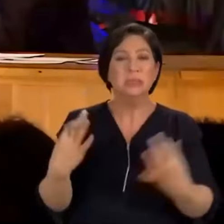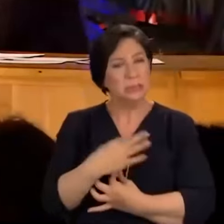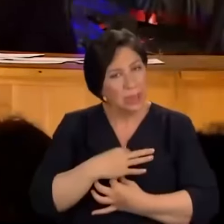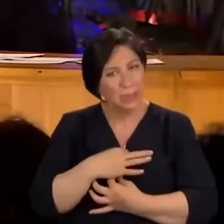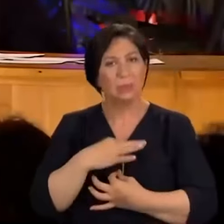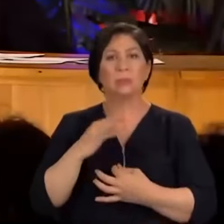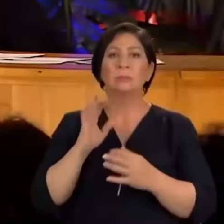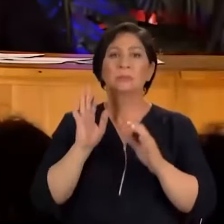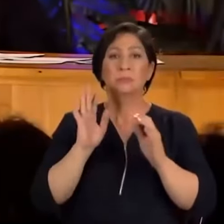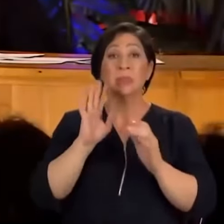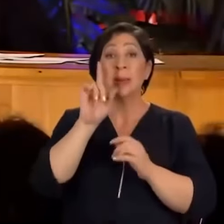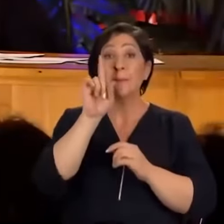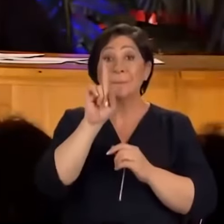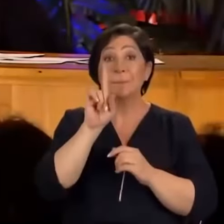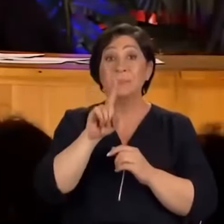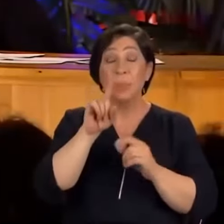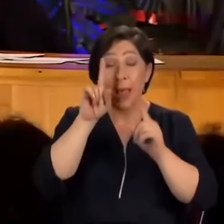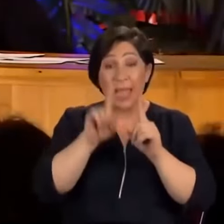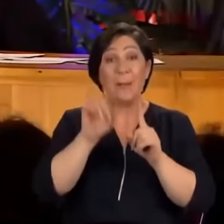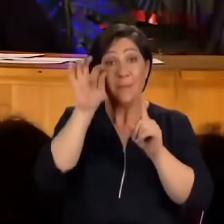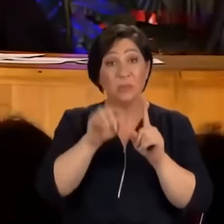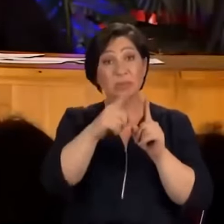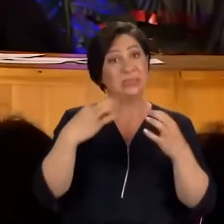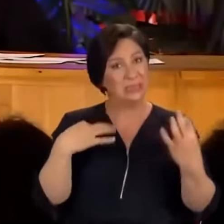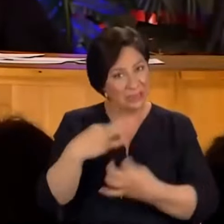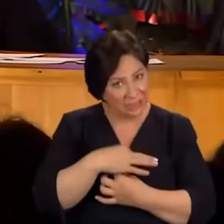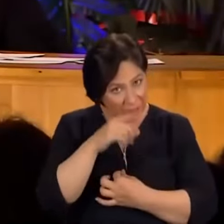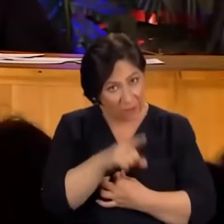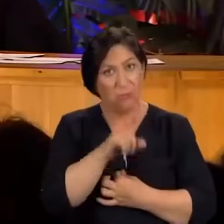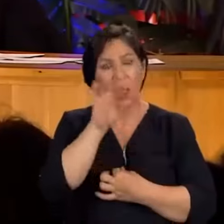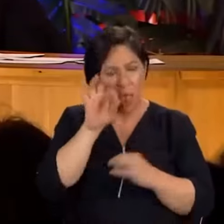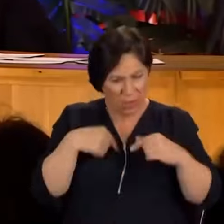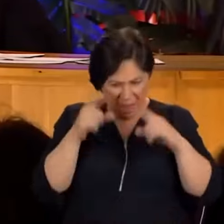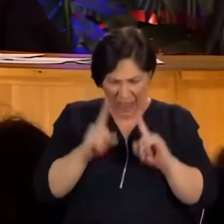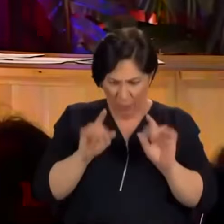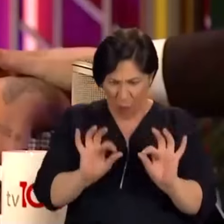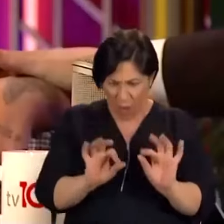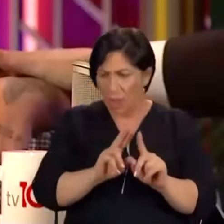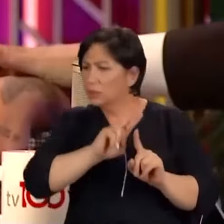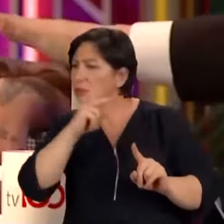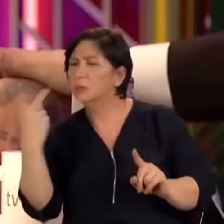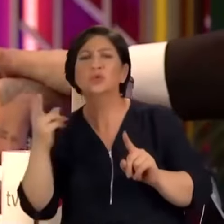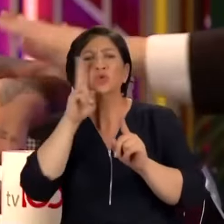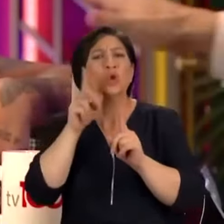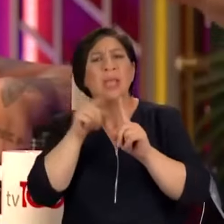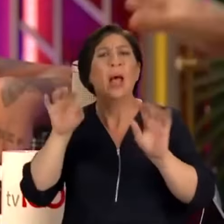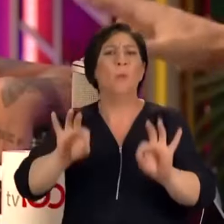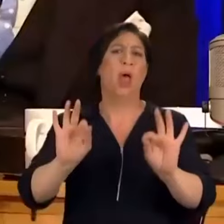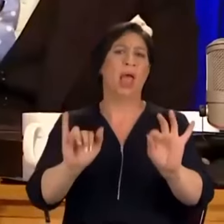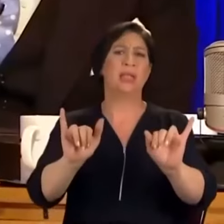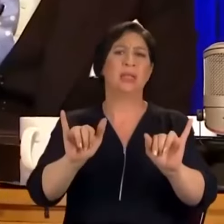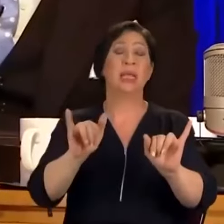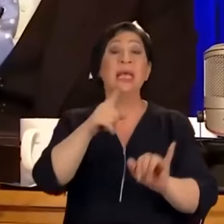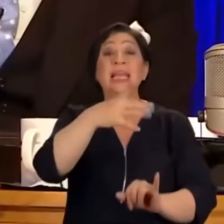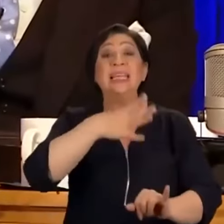saygı duyuyorum ben baştan itibaren baştan itibaren tutumuna saygı duyuyorum buydu son gün bu Evet tutumuna saygı duyuyorum ama